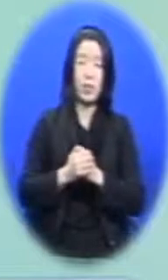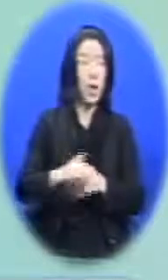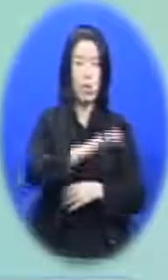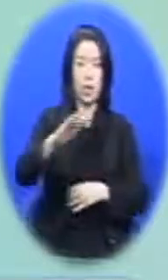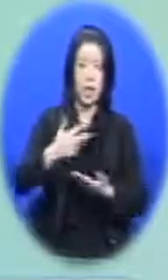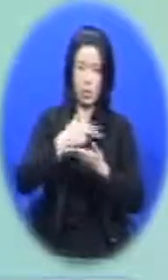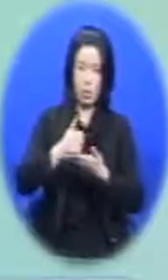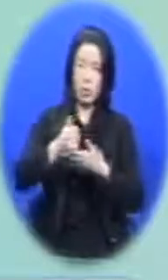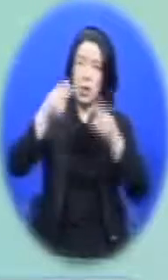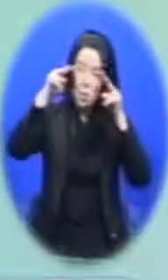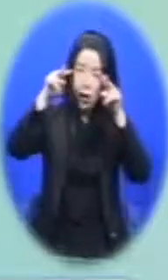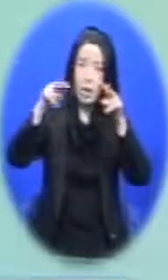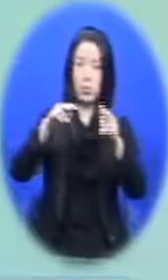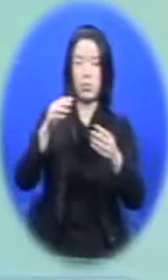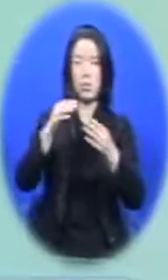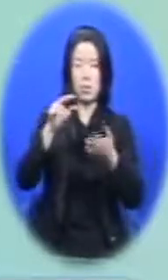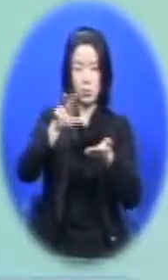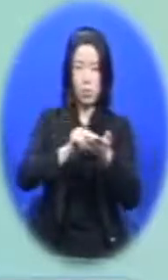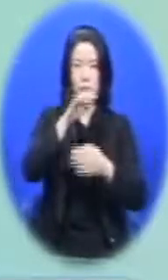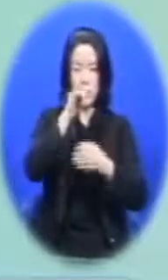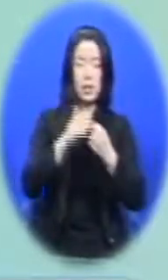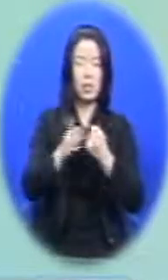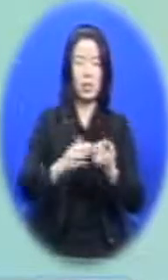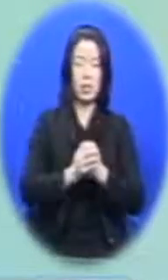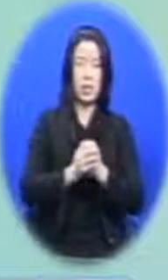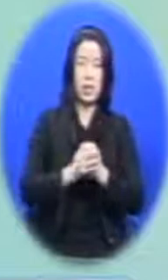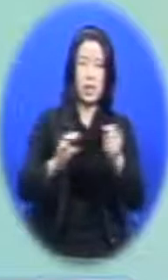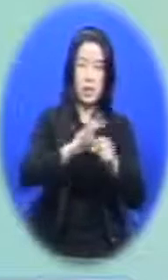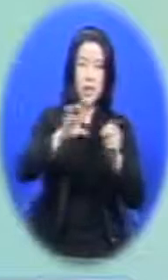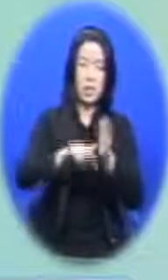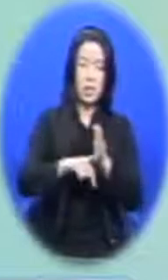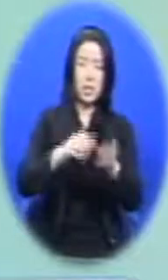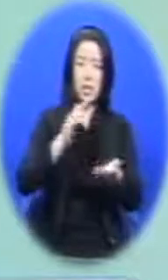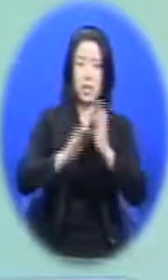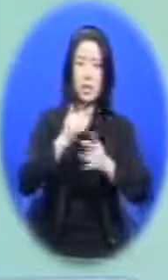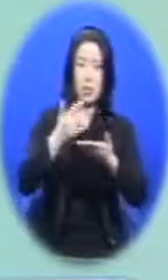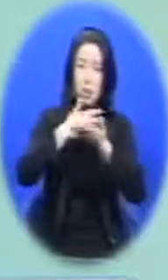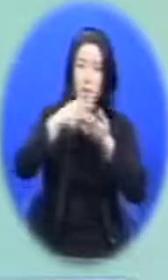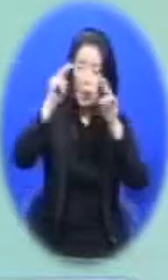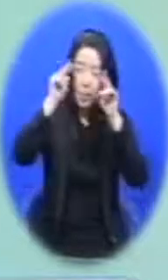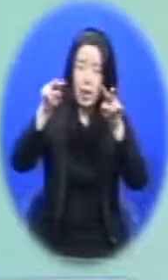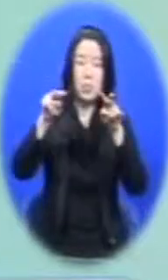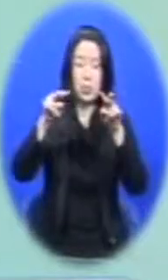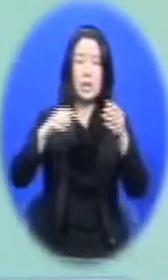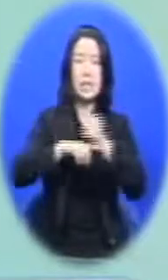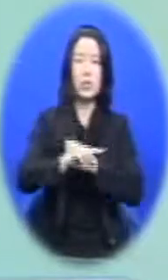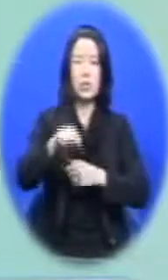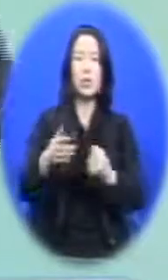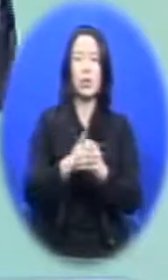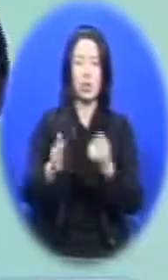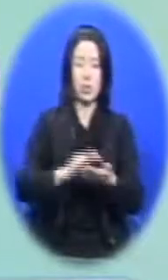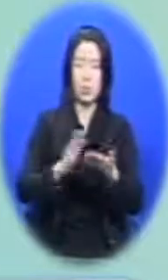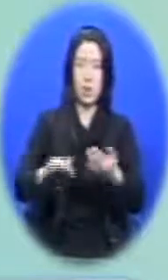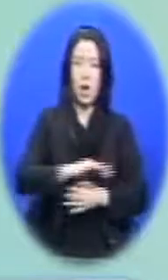우리가 주님을 바라봄에 문제가 있기 때문에. 24시간 예수님을 바라보시라고 하는 것은 그 까닭입니다.